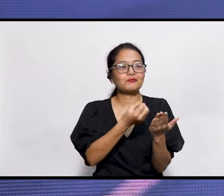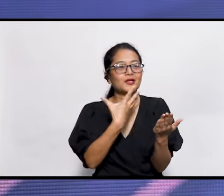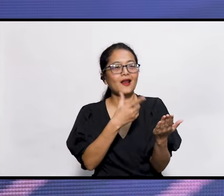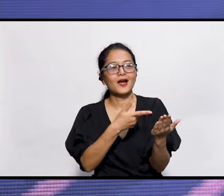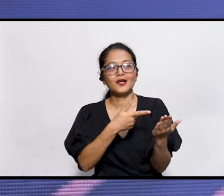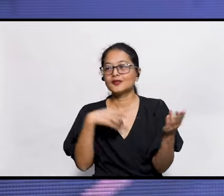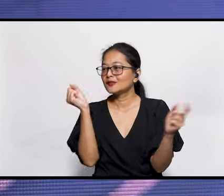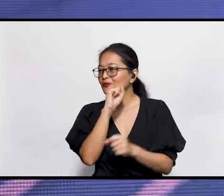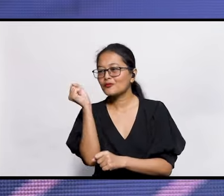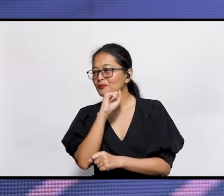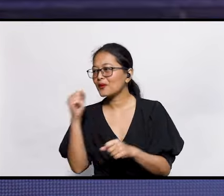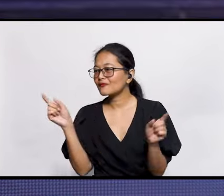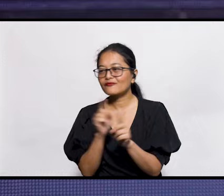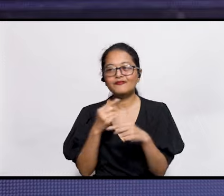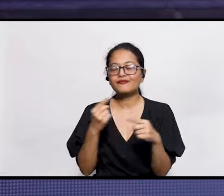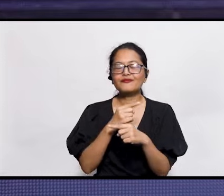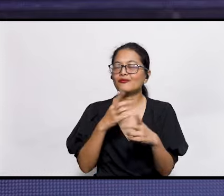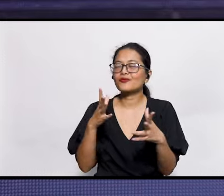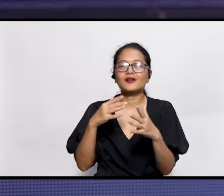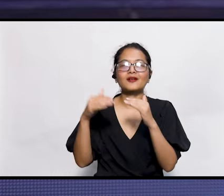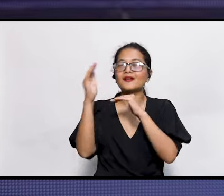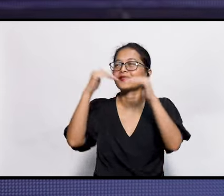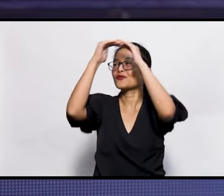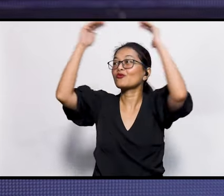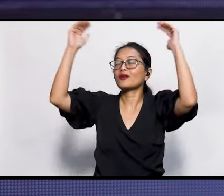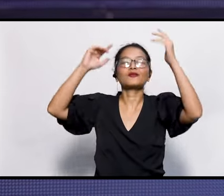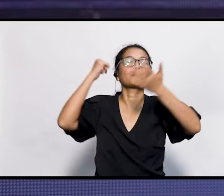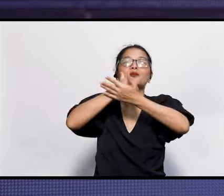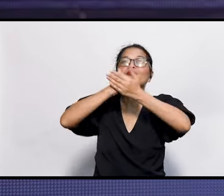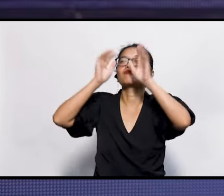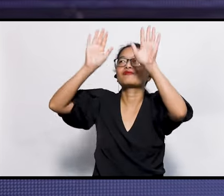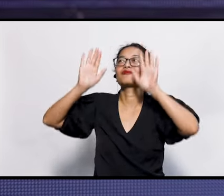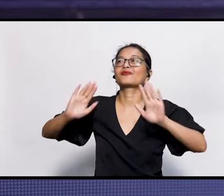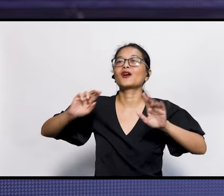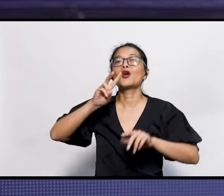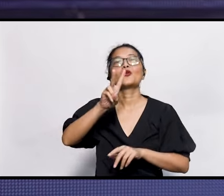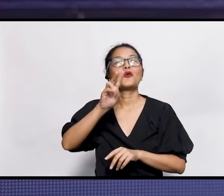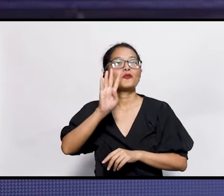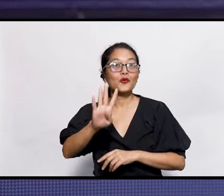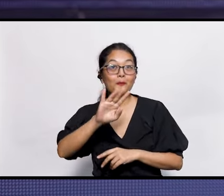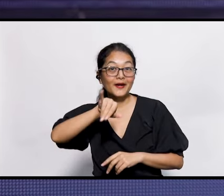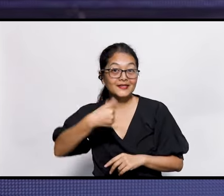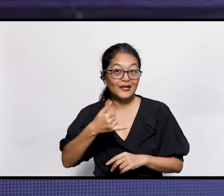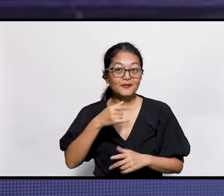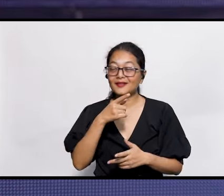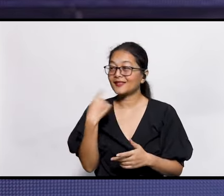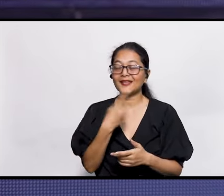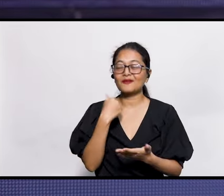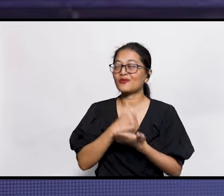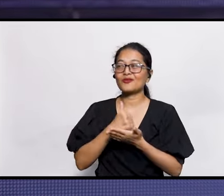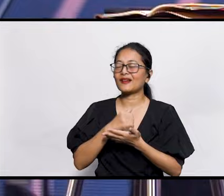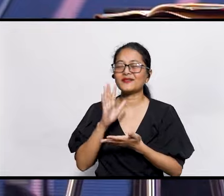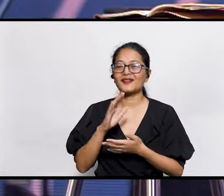247 the glorious with Angelic host itu ya dan You cannot imagin the power of